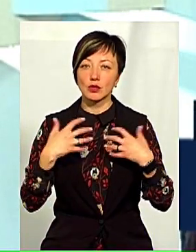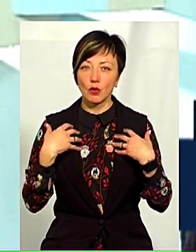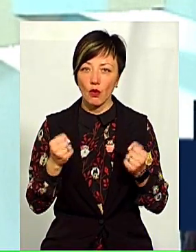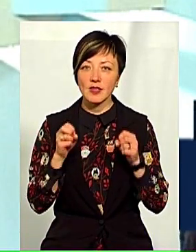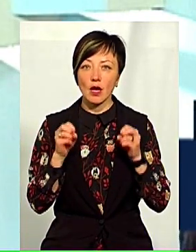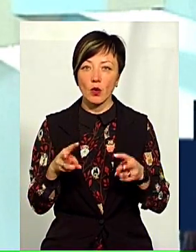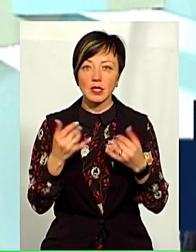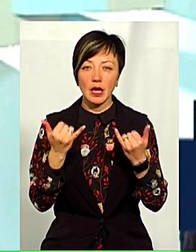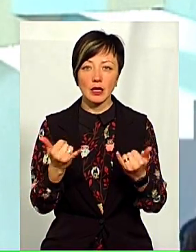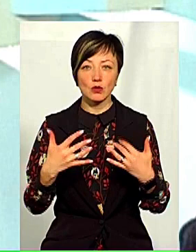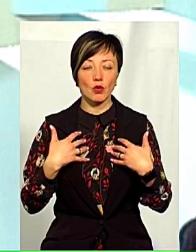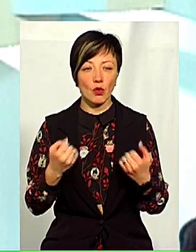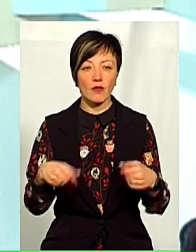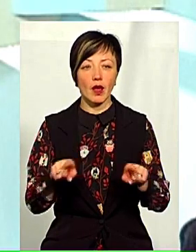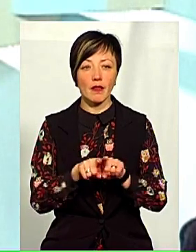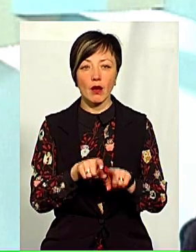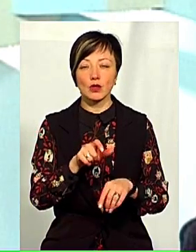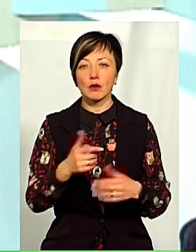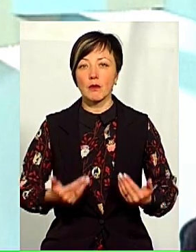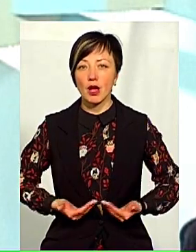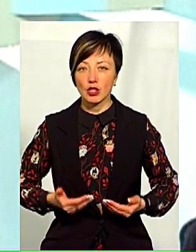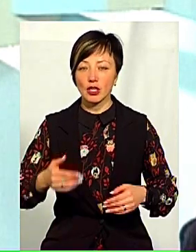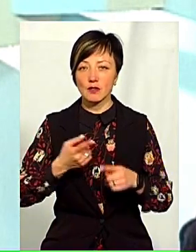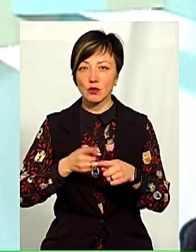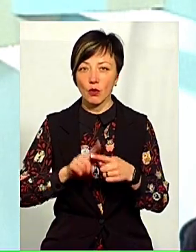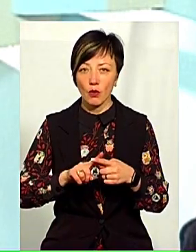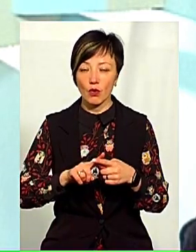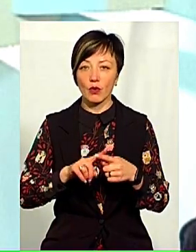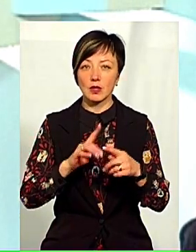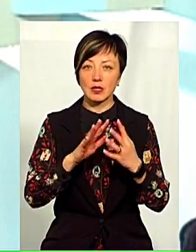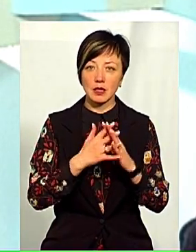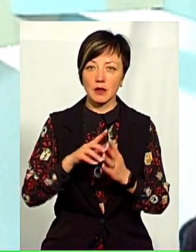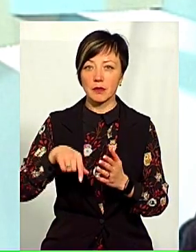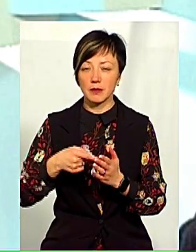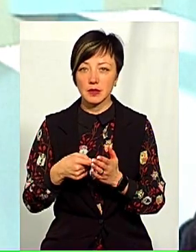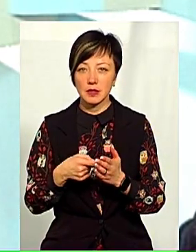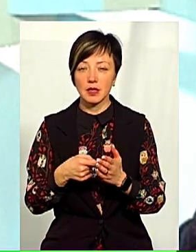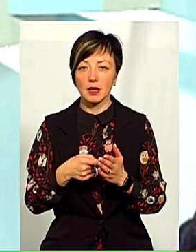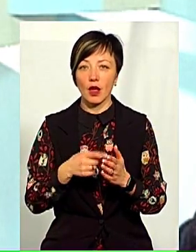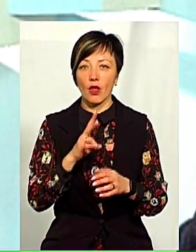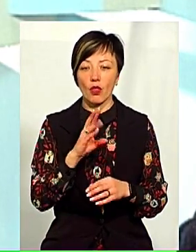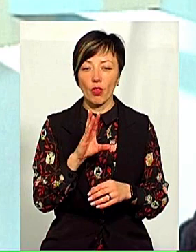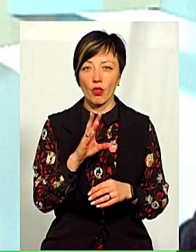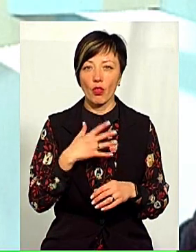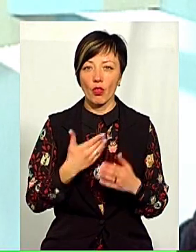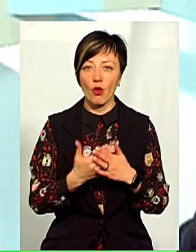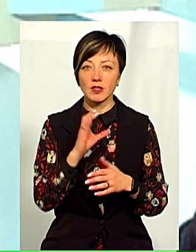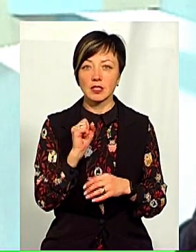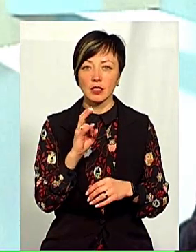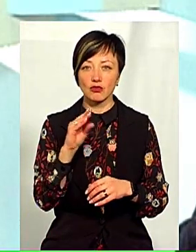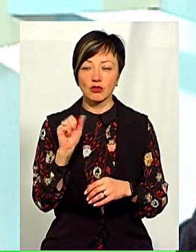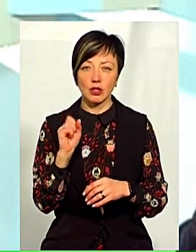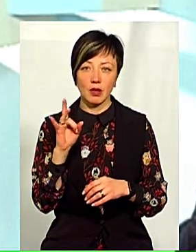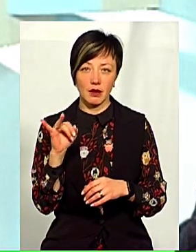їх здоров'ю, а також мешканців цього населеного пункту Нових Санжар, які так агресивно зустріли